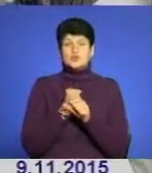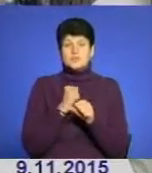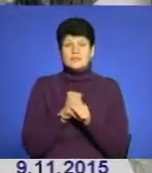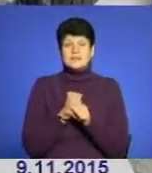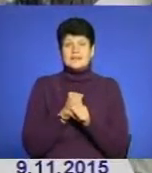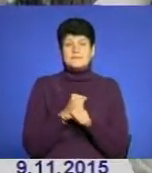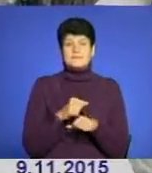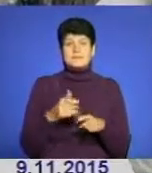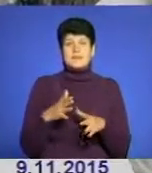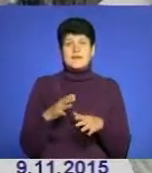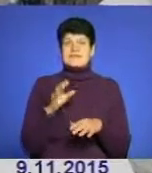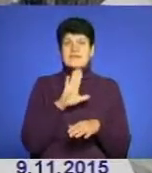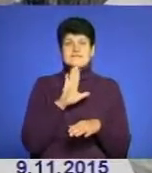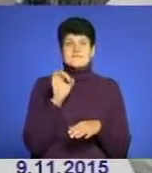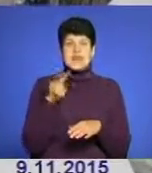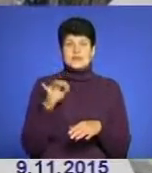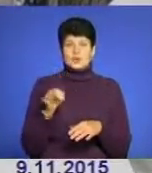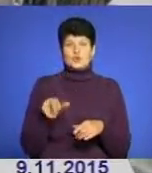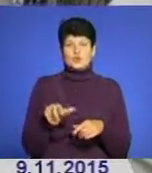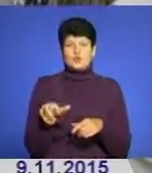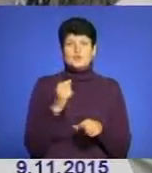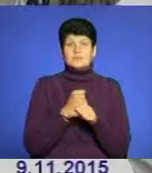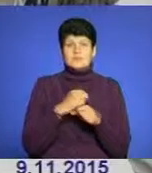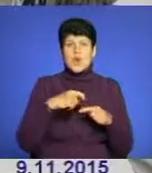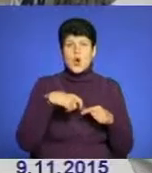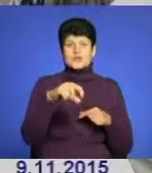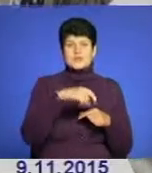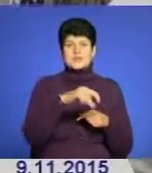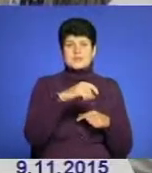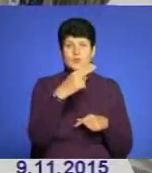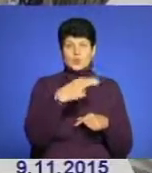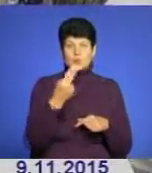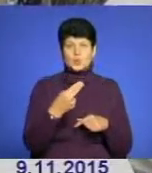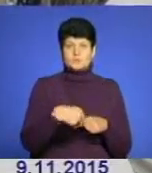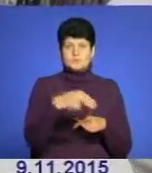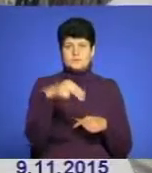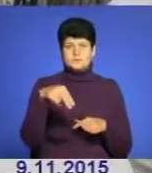велодорожку йдеться мова, а хоча б зробити розмітку велосипедну.